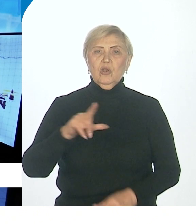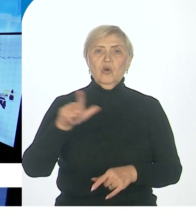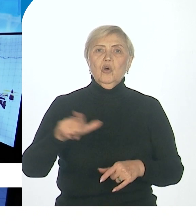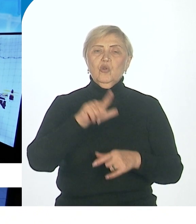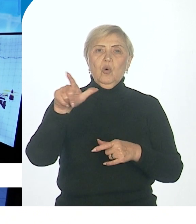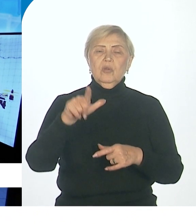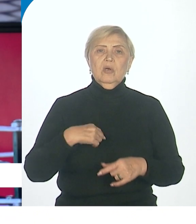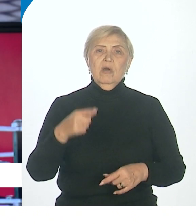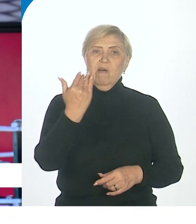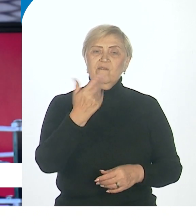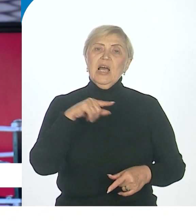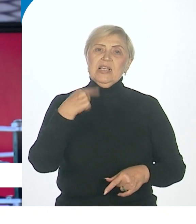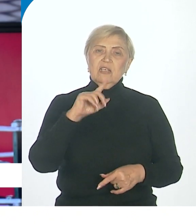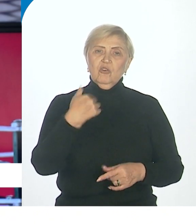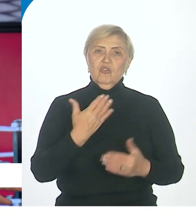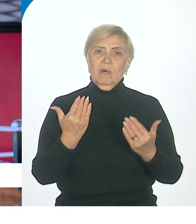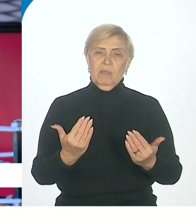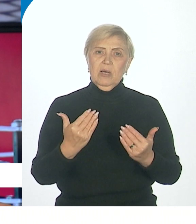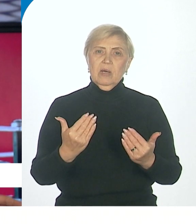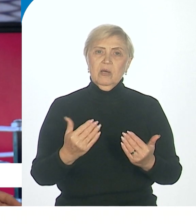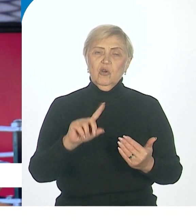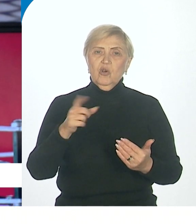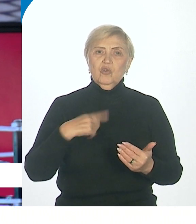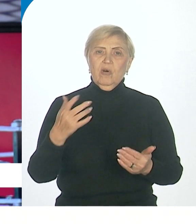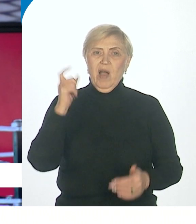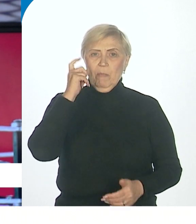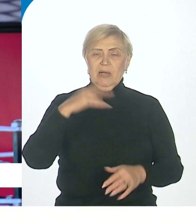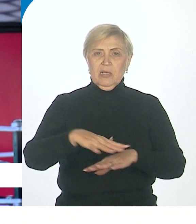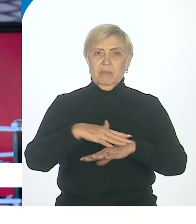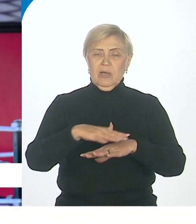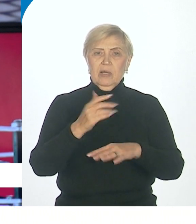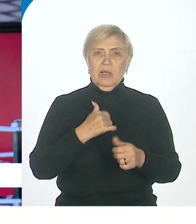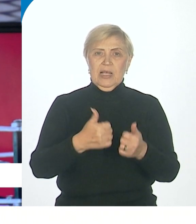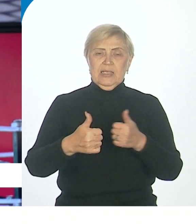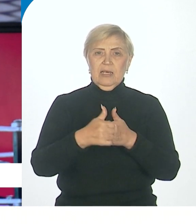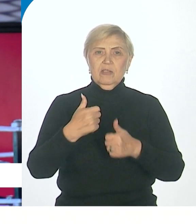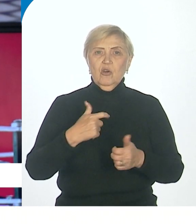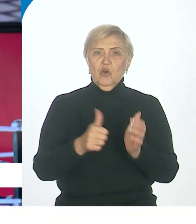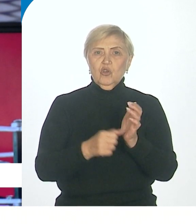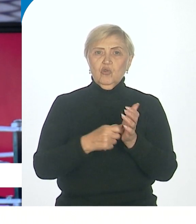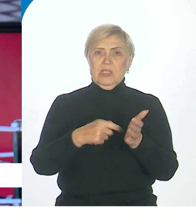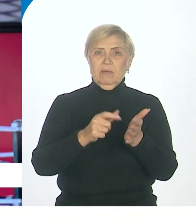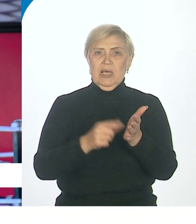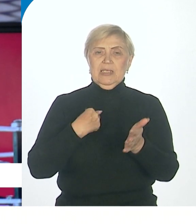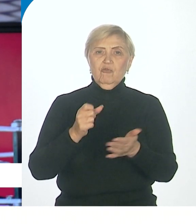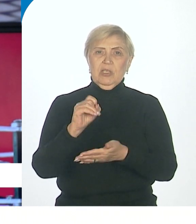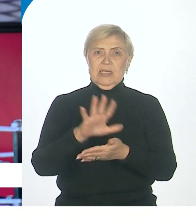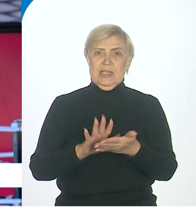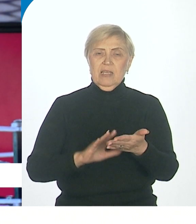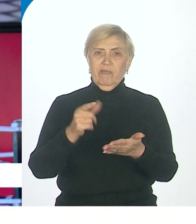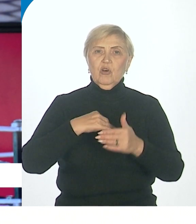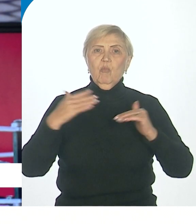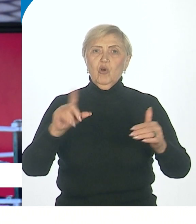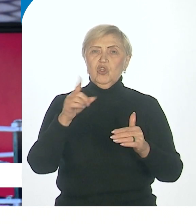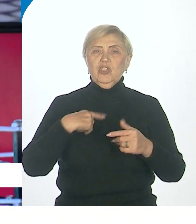Вы сказали, что... Мы говорили тогда про то, что в Хабаровском крае на старте 617 заявок больше, чем по всей